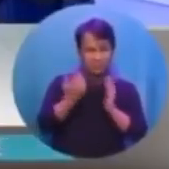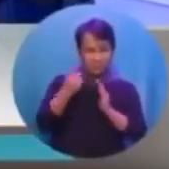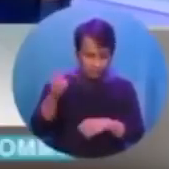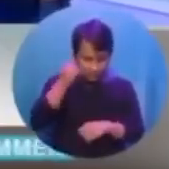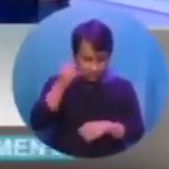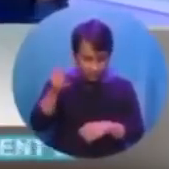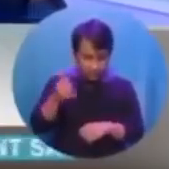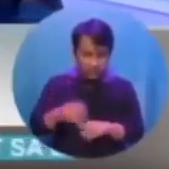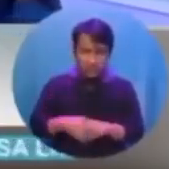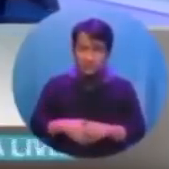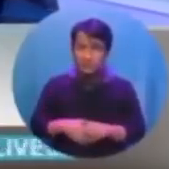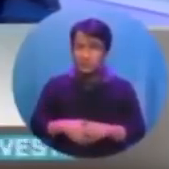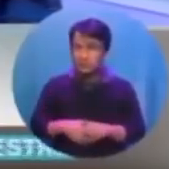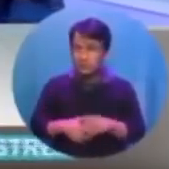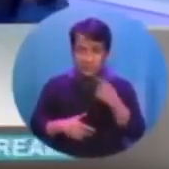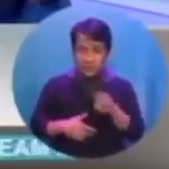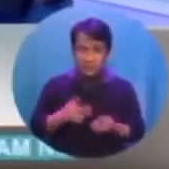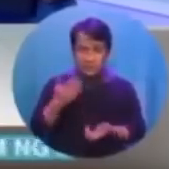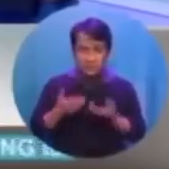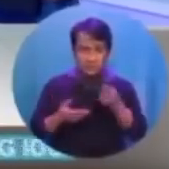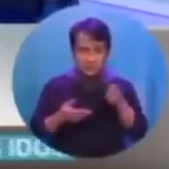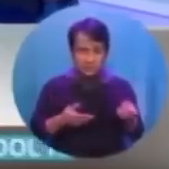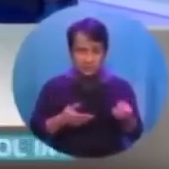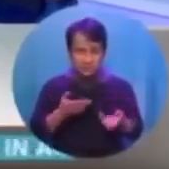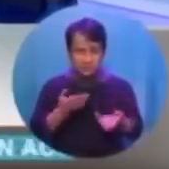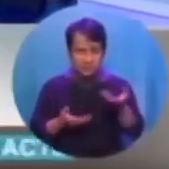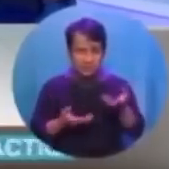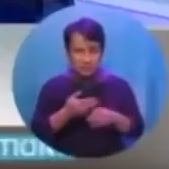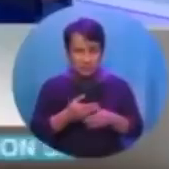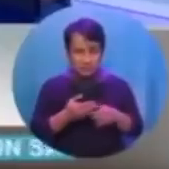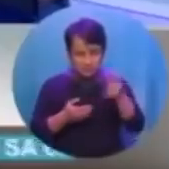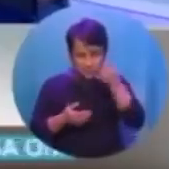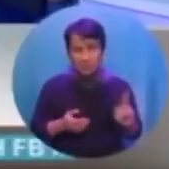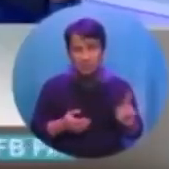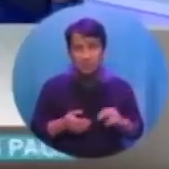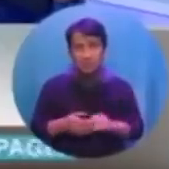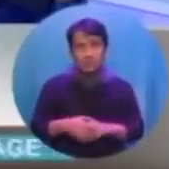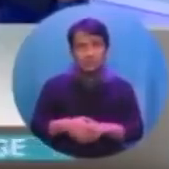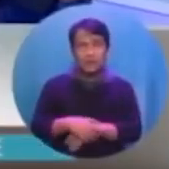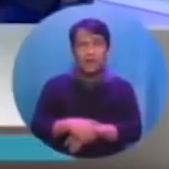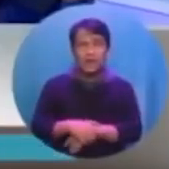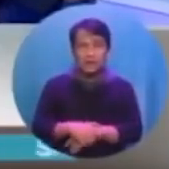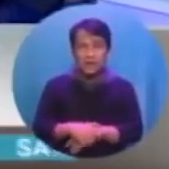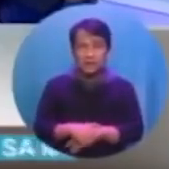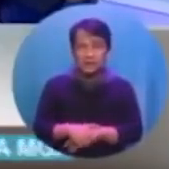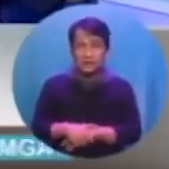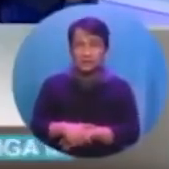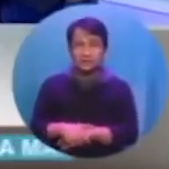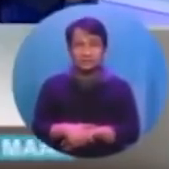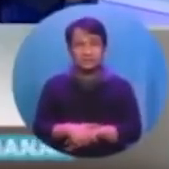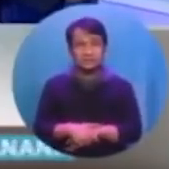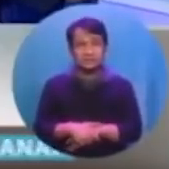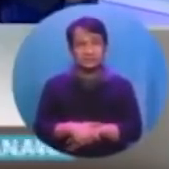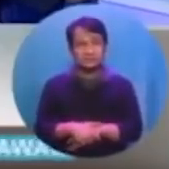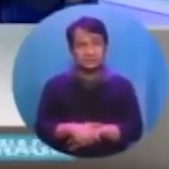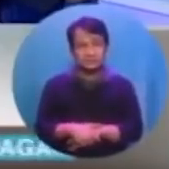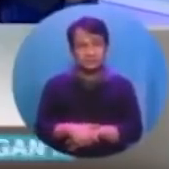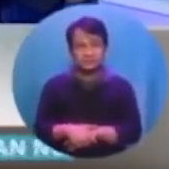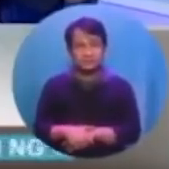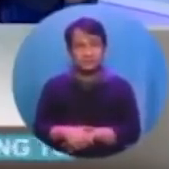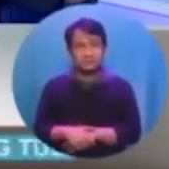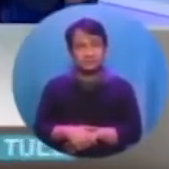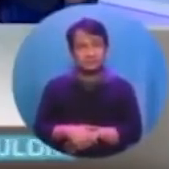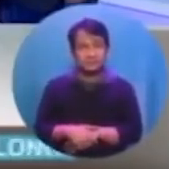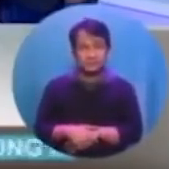alam. Okay, so ibig sabihin, na-interrupt na po yung kanyang trabaho dahil may tawag ng tawag? Opo, parang hindi ko alam po. Kasi palaging